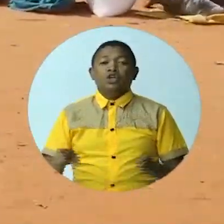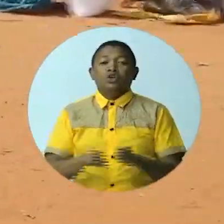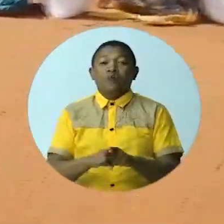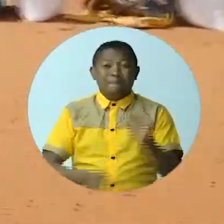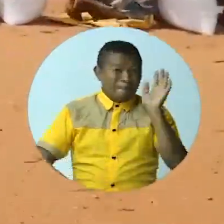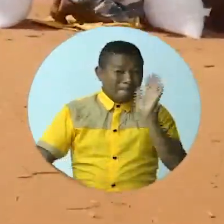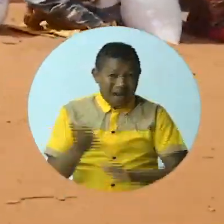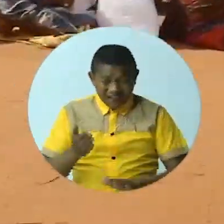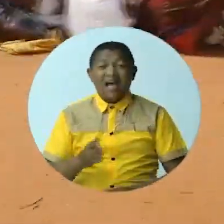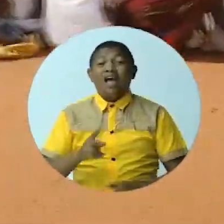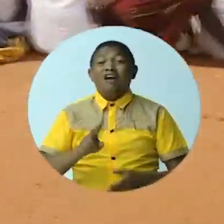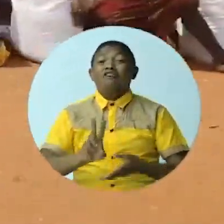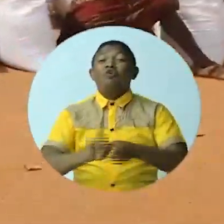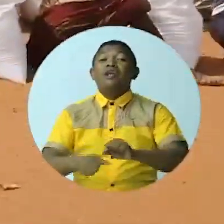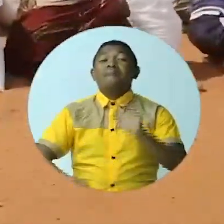dia